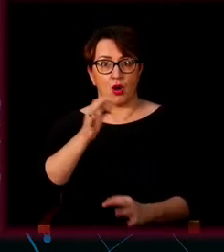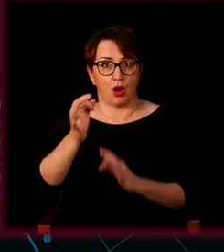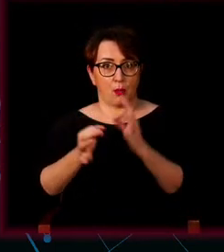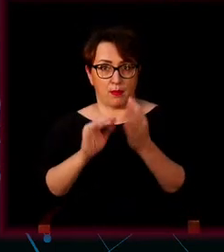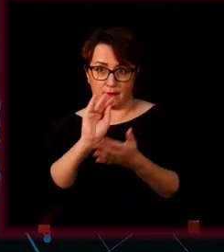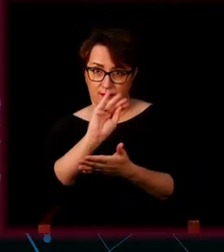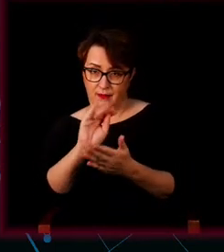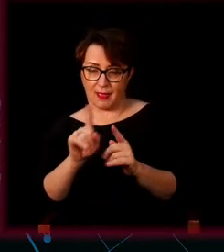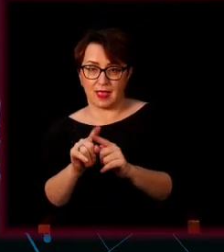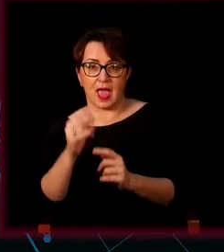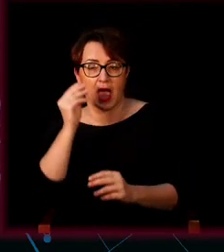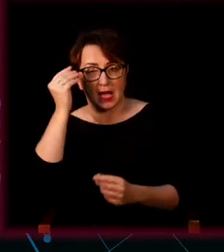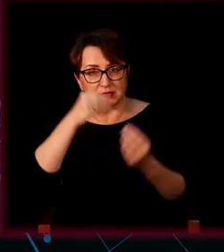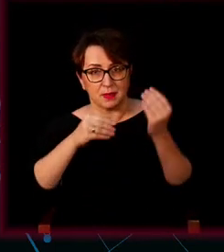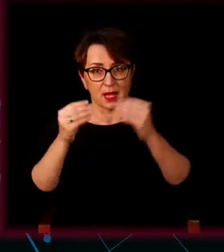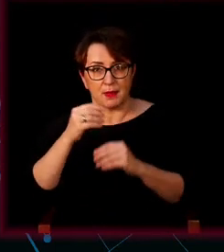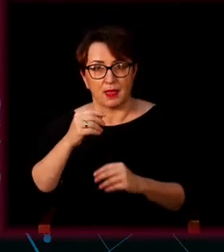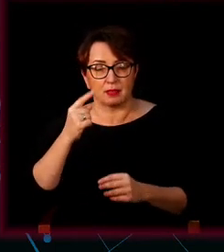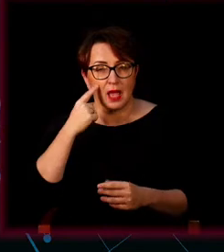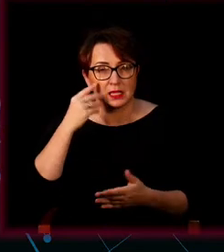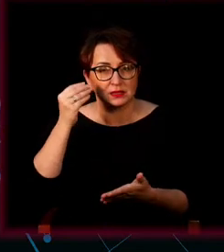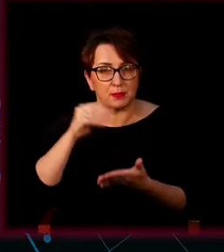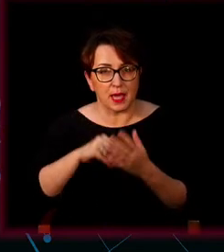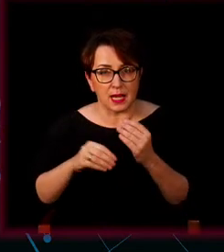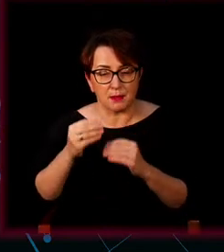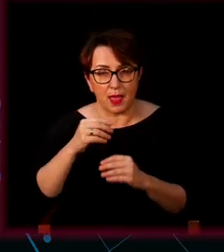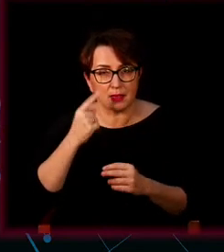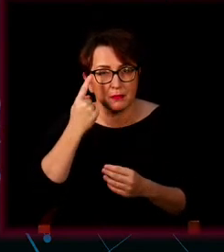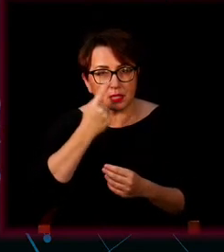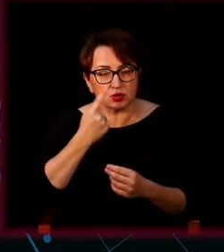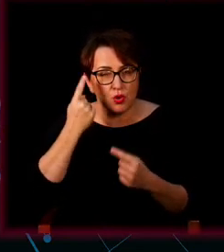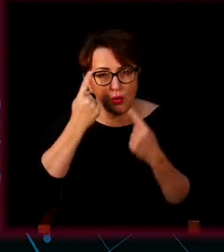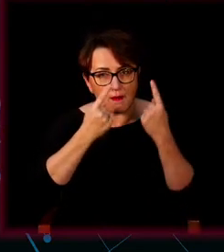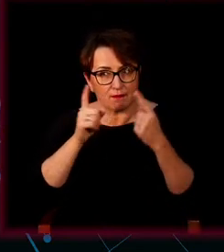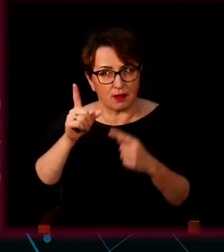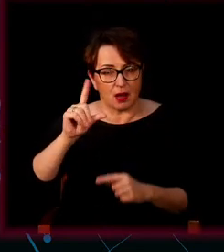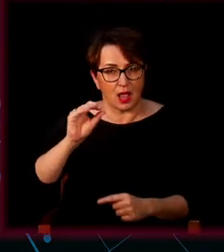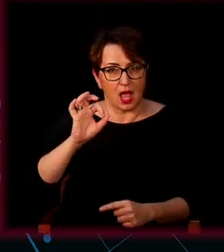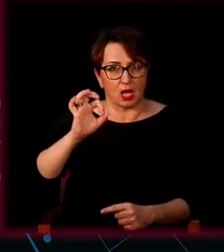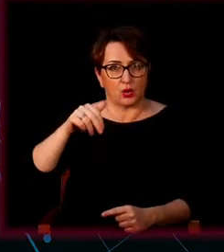w ogóle cały ten eksperyment myślowy Le Guin,